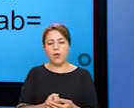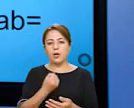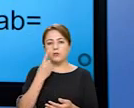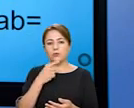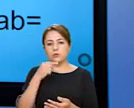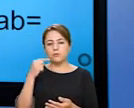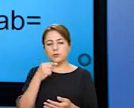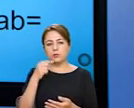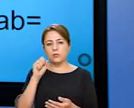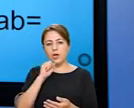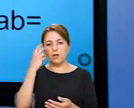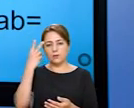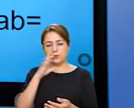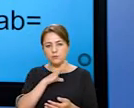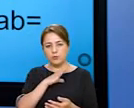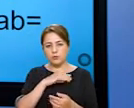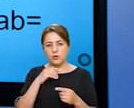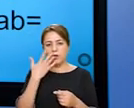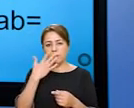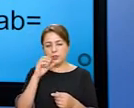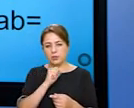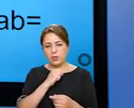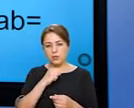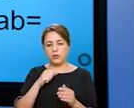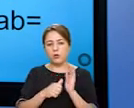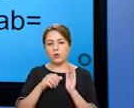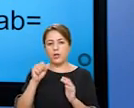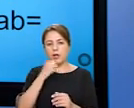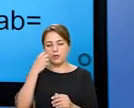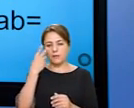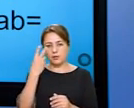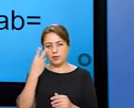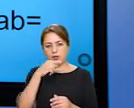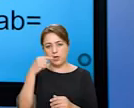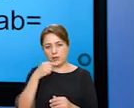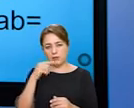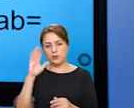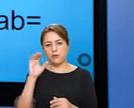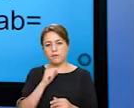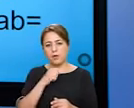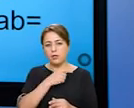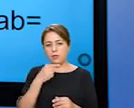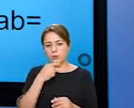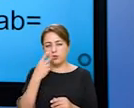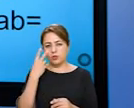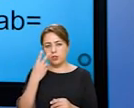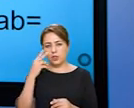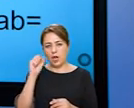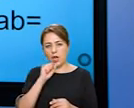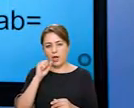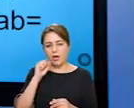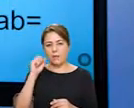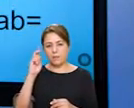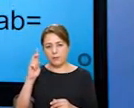минус а квадрат. 5а квадраттан айырдик 6а квадратны. Ва минус 2аб